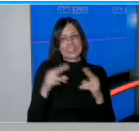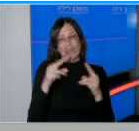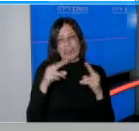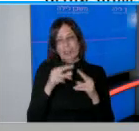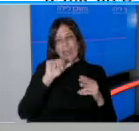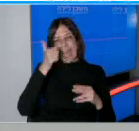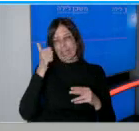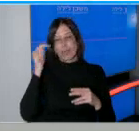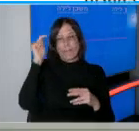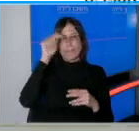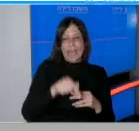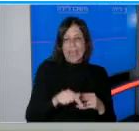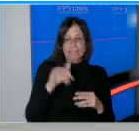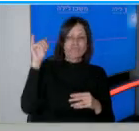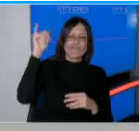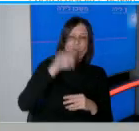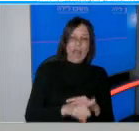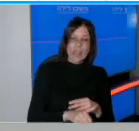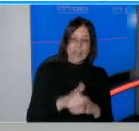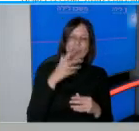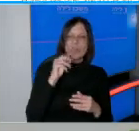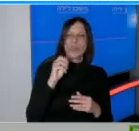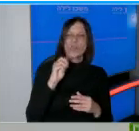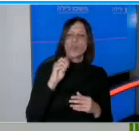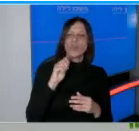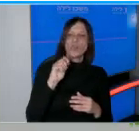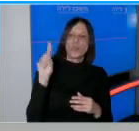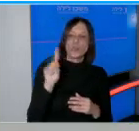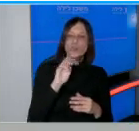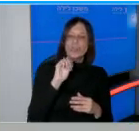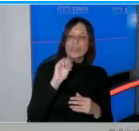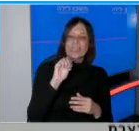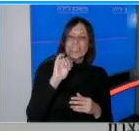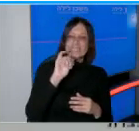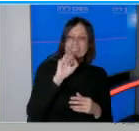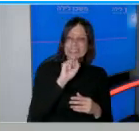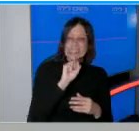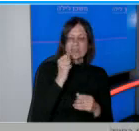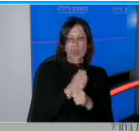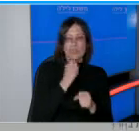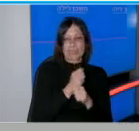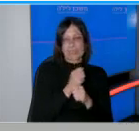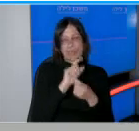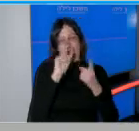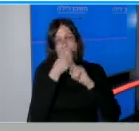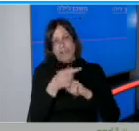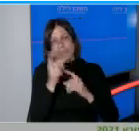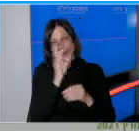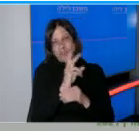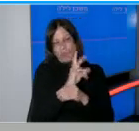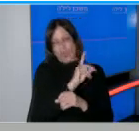מגיעים, נוחתים בתוניסיה, יוצאים עם האוניות, ועושים את החלפת המשמרות בעצם. התקופה